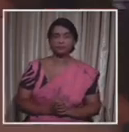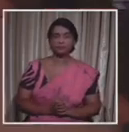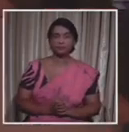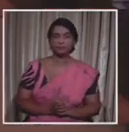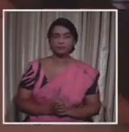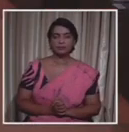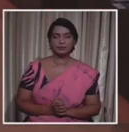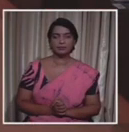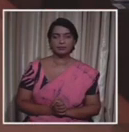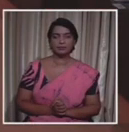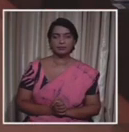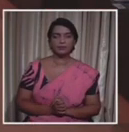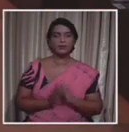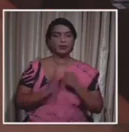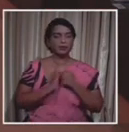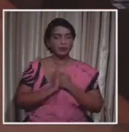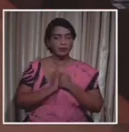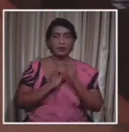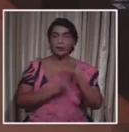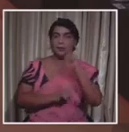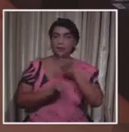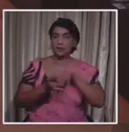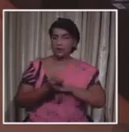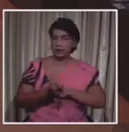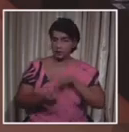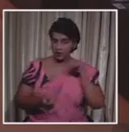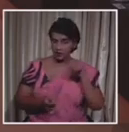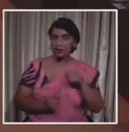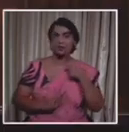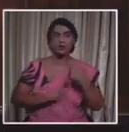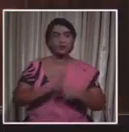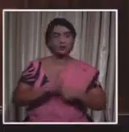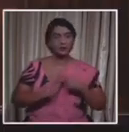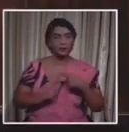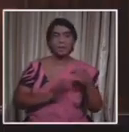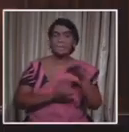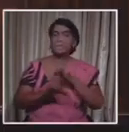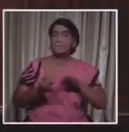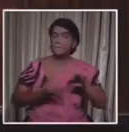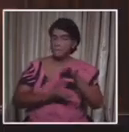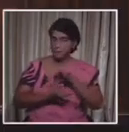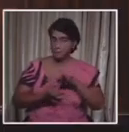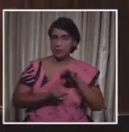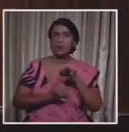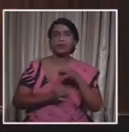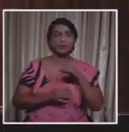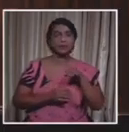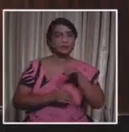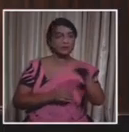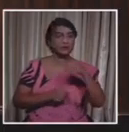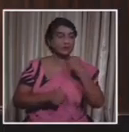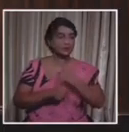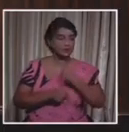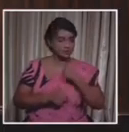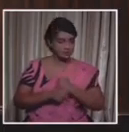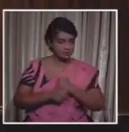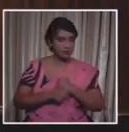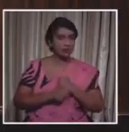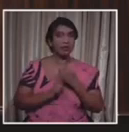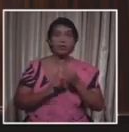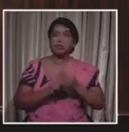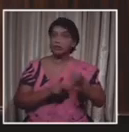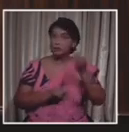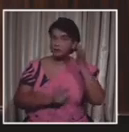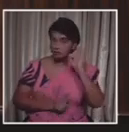Garu parlimentu mahalekamathumani, Sri Lanka Prajatantrika Samajavadi Janaraje